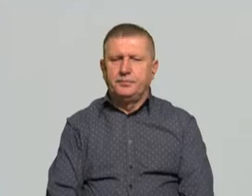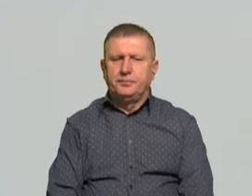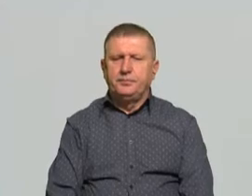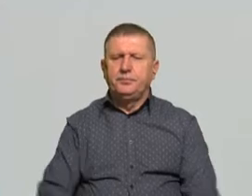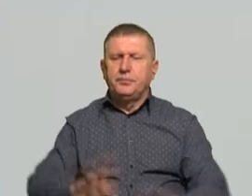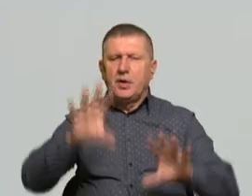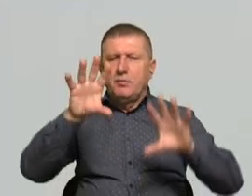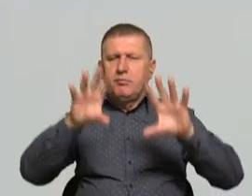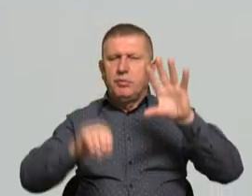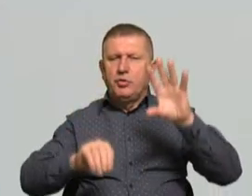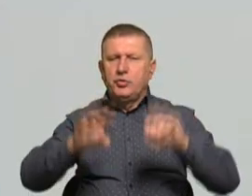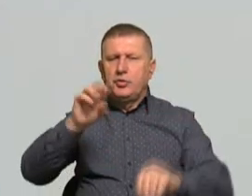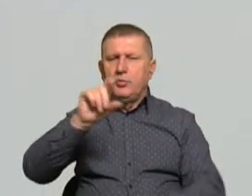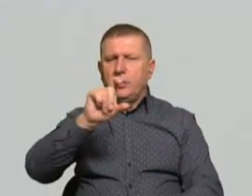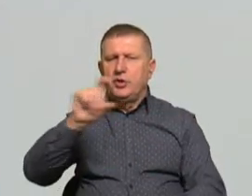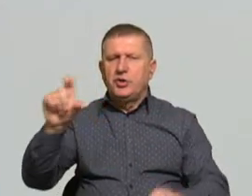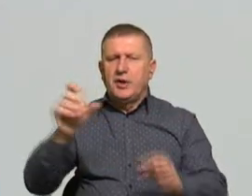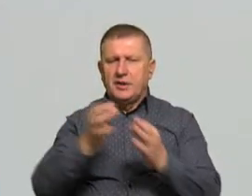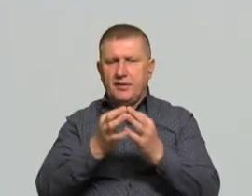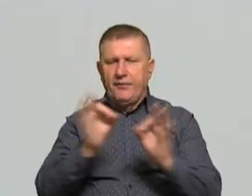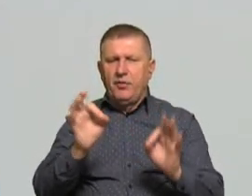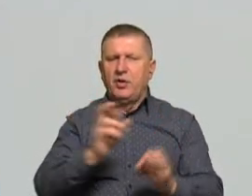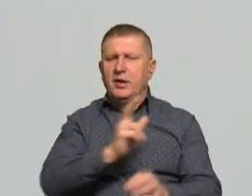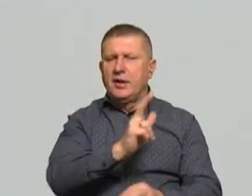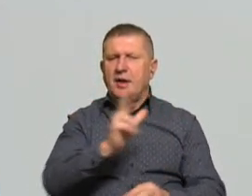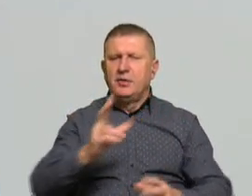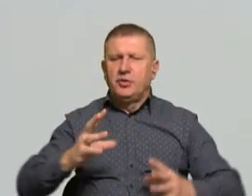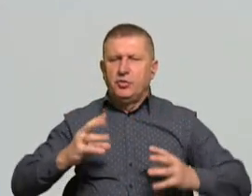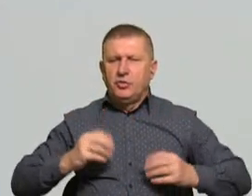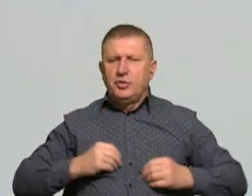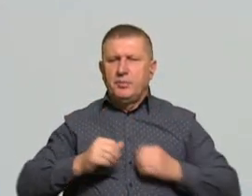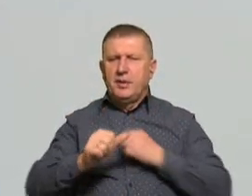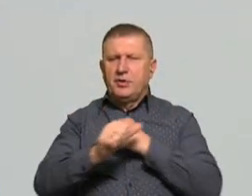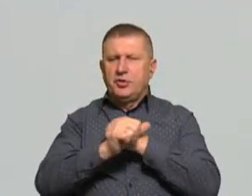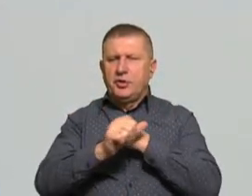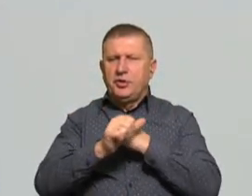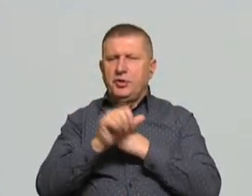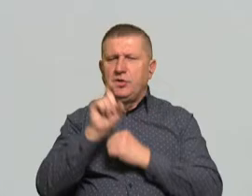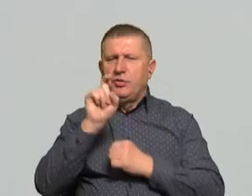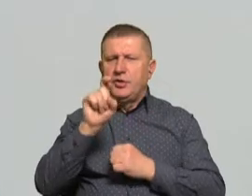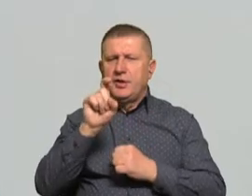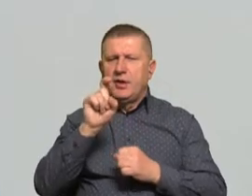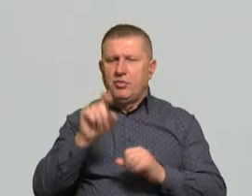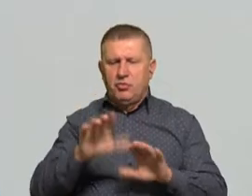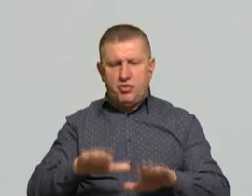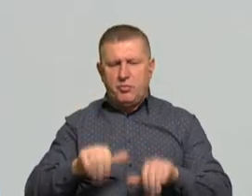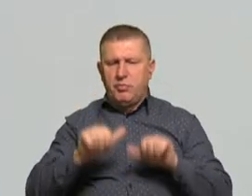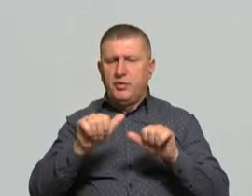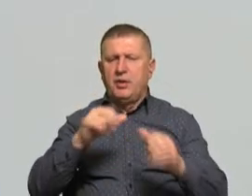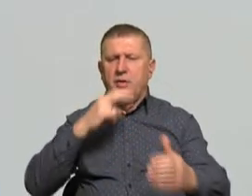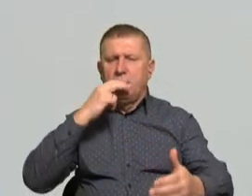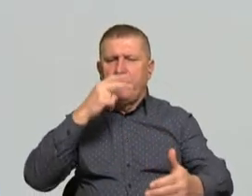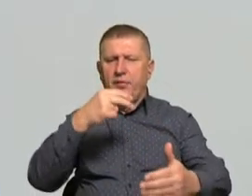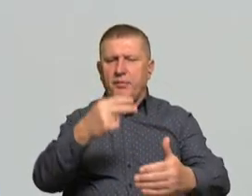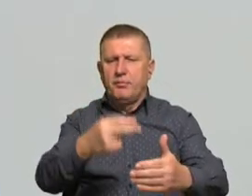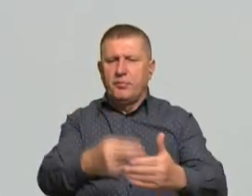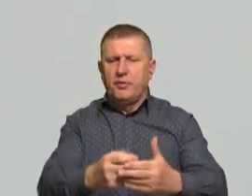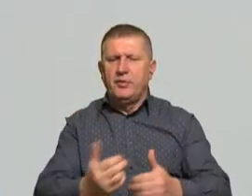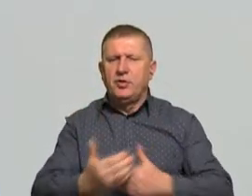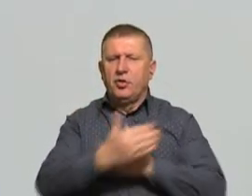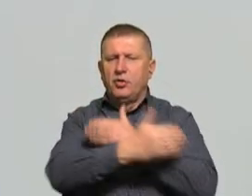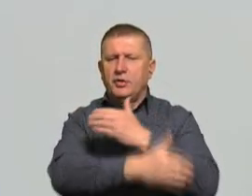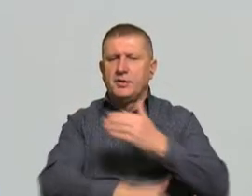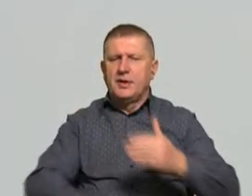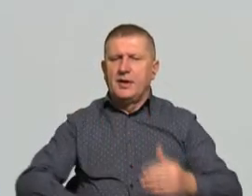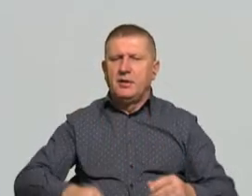podsumuje tak zwany czas wolny, w którym każdy otrzyma 60 sekund na swobodną wypowiedź. Rozpocznie go ostatni z kandydatów